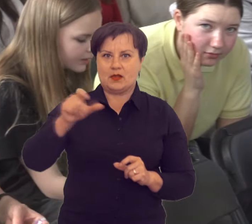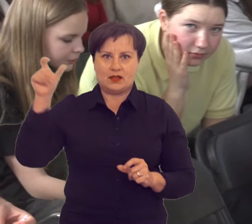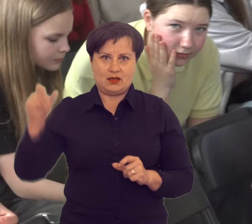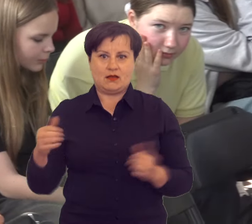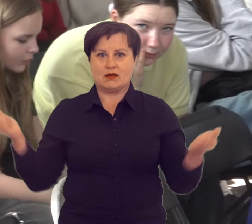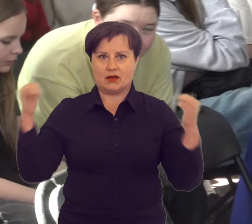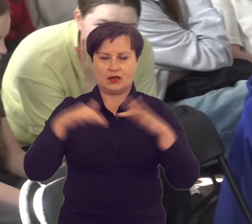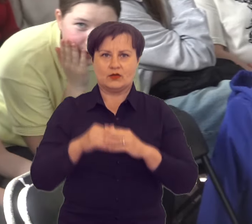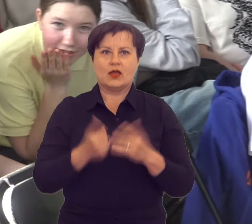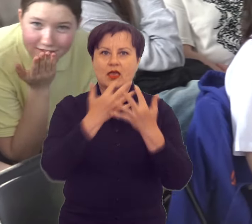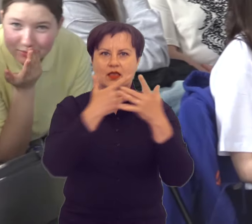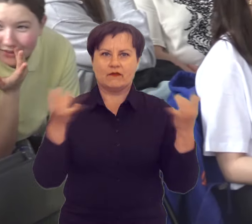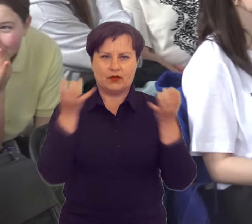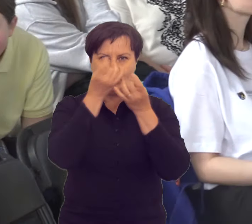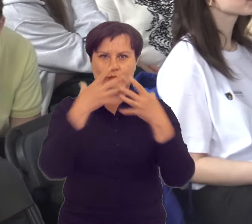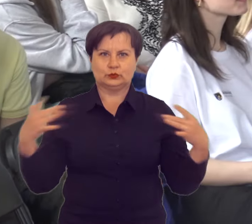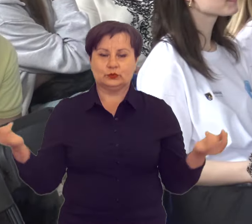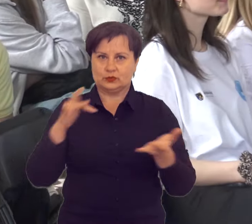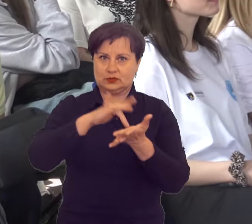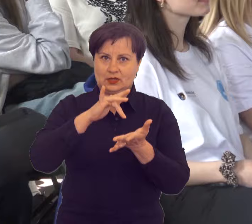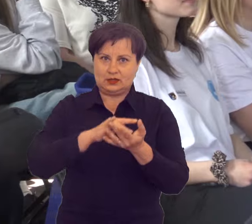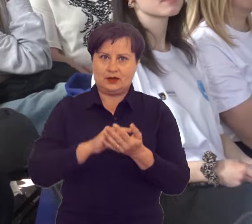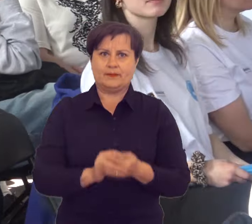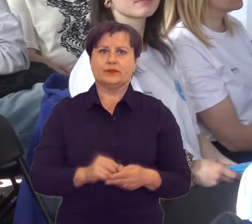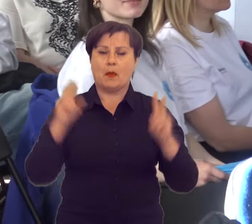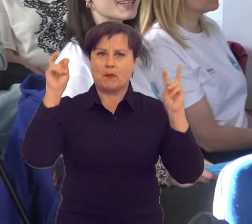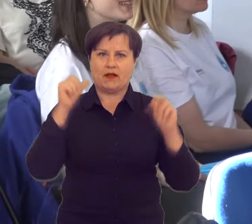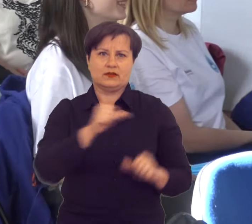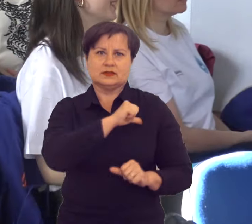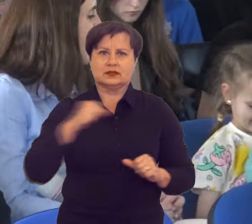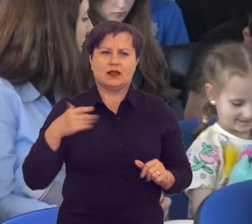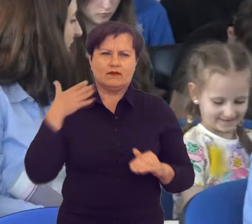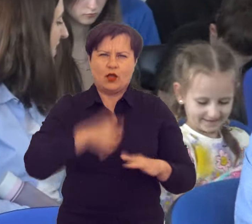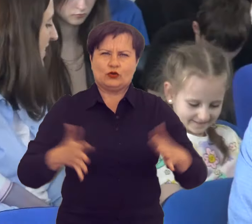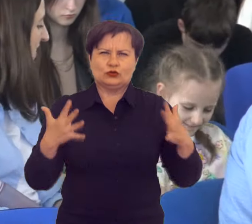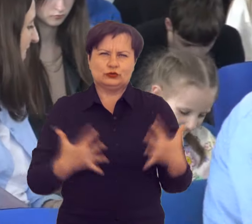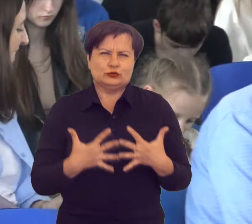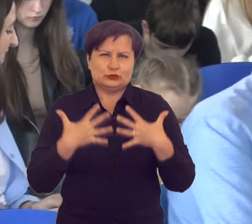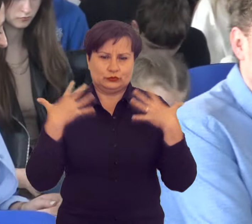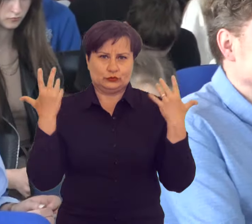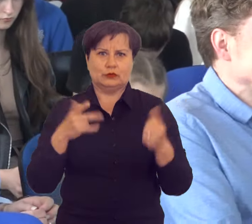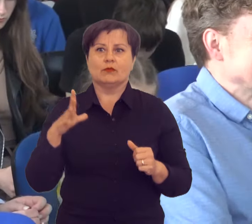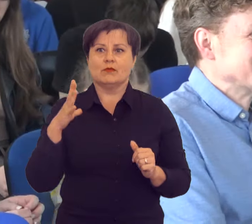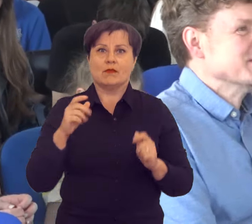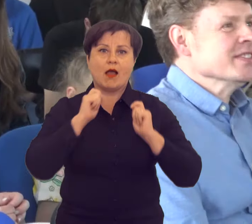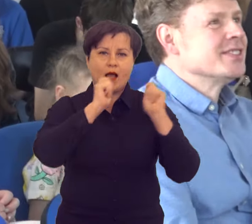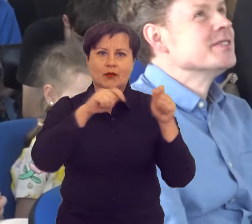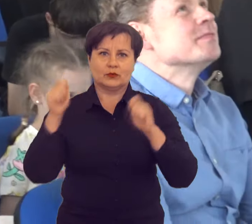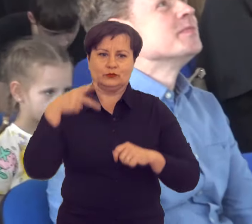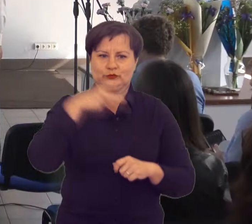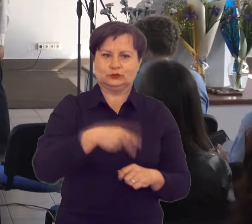Pilietiškumo renginėje daugiakultūrėme centre savanorystė veža buvo apdovanoti 2023-2024